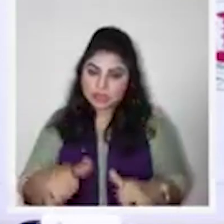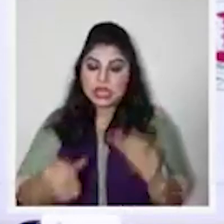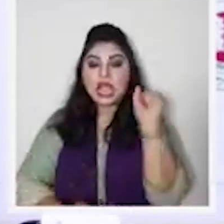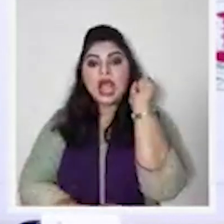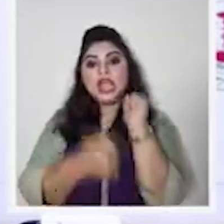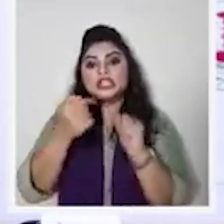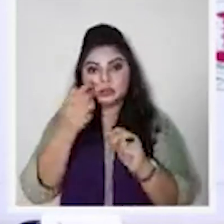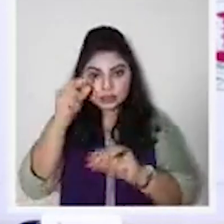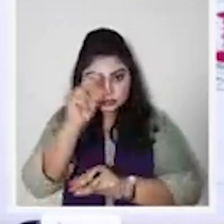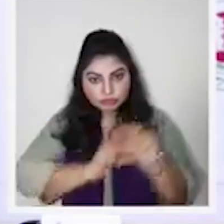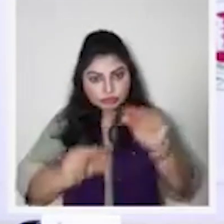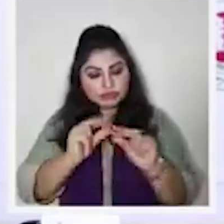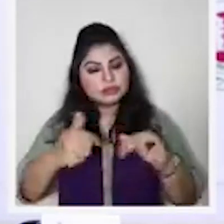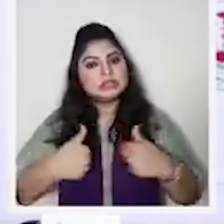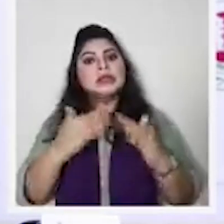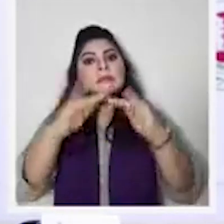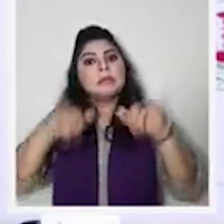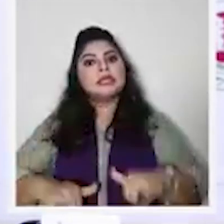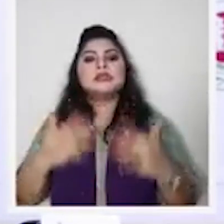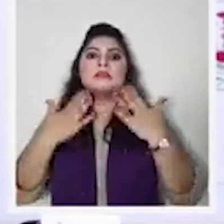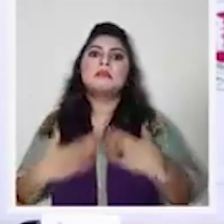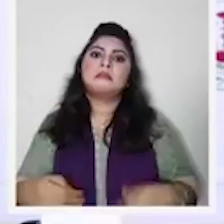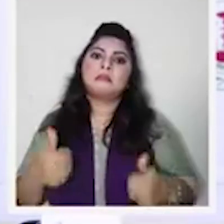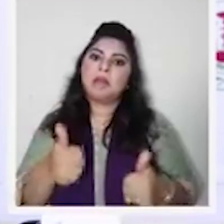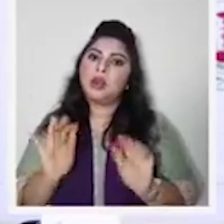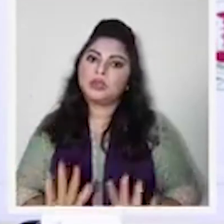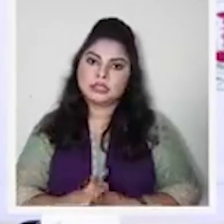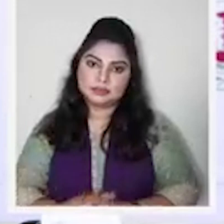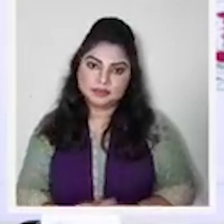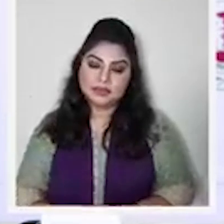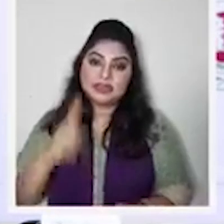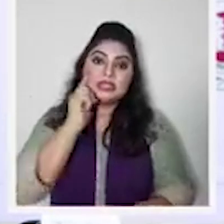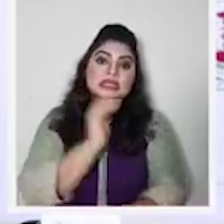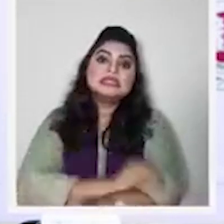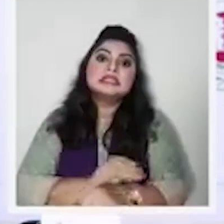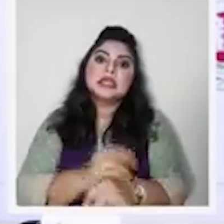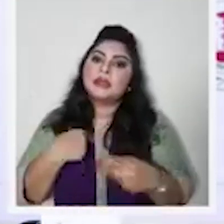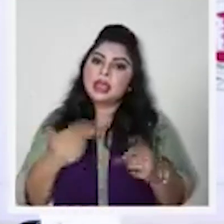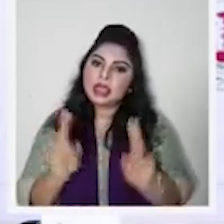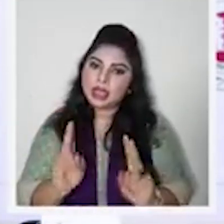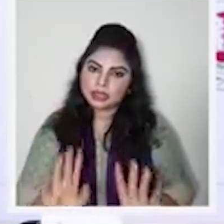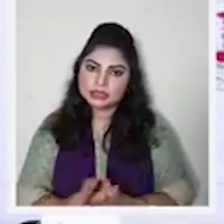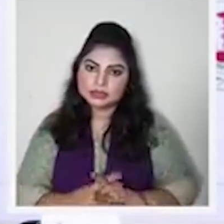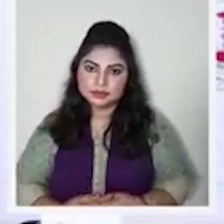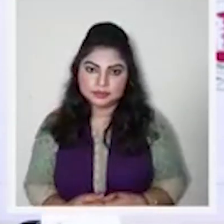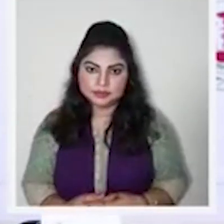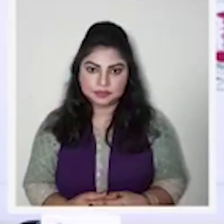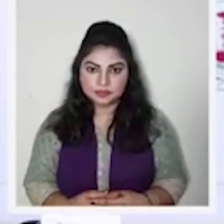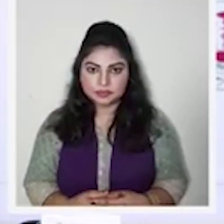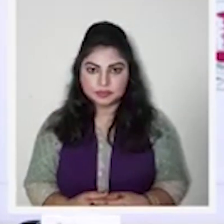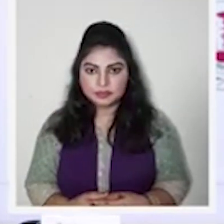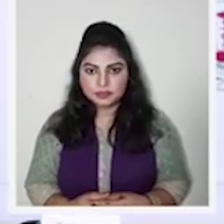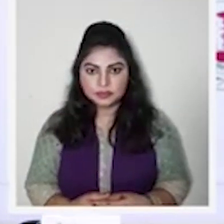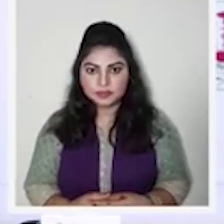লোক বেশি, সেজন্যই হয়তো হাসপাতালের শয্যাগুলি খালি আছে এবং তারা বাসা থেকেই চিকিৎসা নিচ্ছেন। এবং আমাদের টেলিমেডিসিন, শক্তিশালী